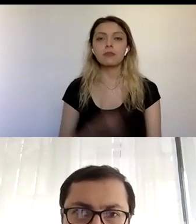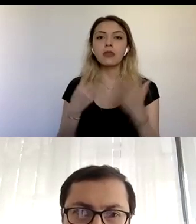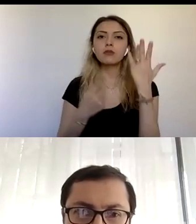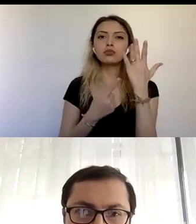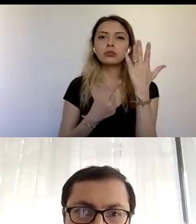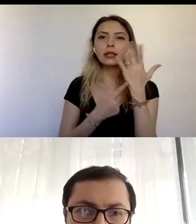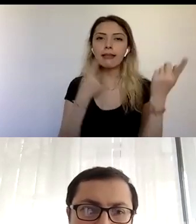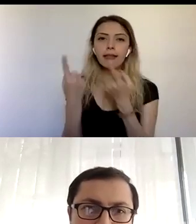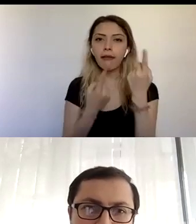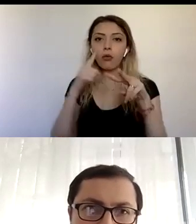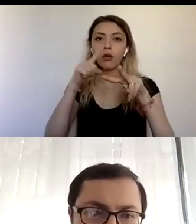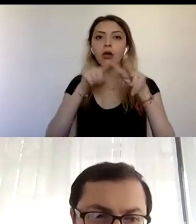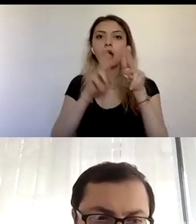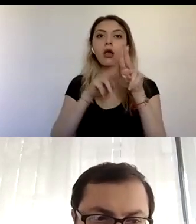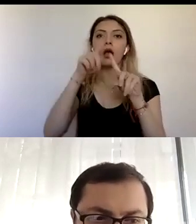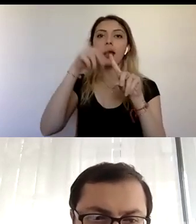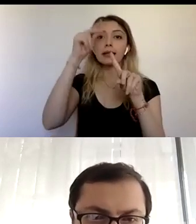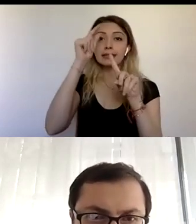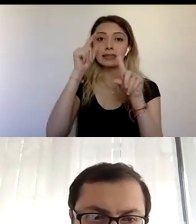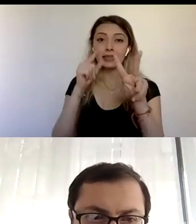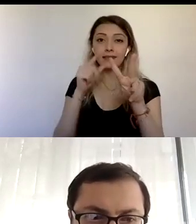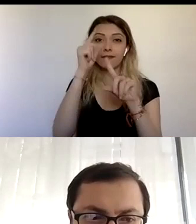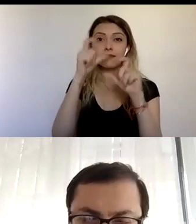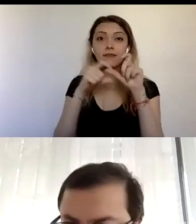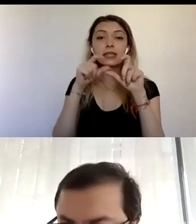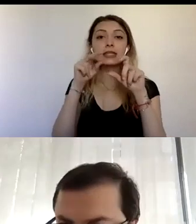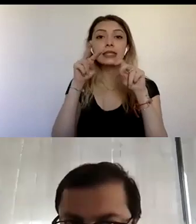ama bir bilginiz var mıdır bu konuyla ilgili?